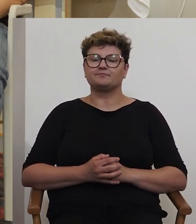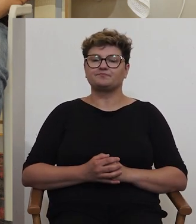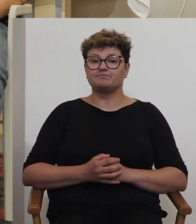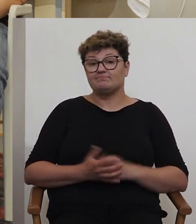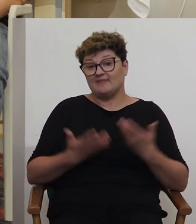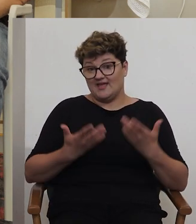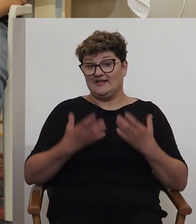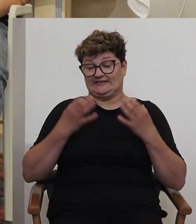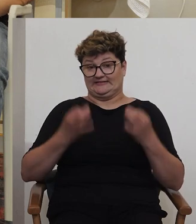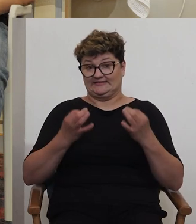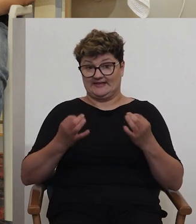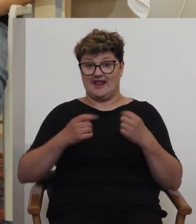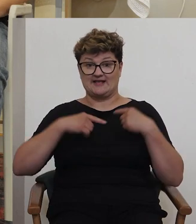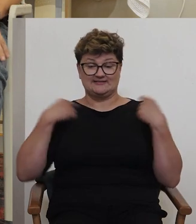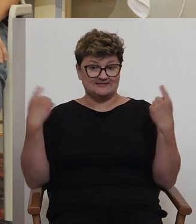Ponieważ jesteśmy